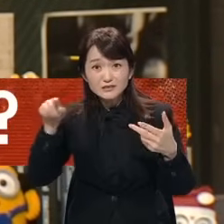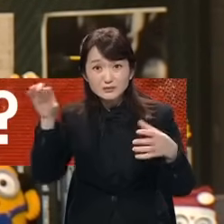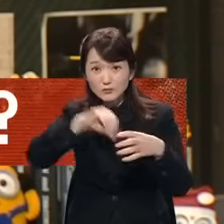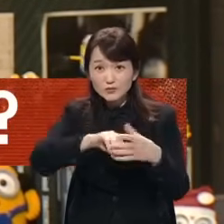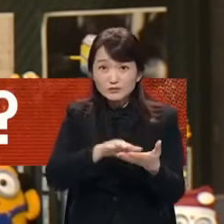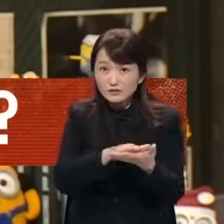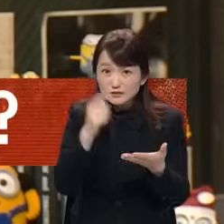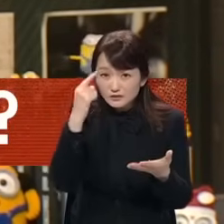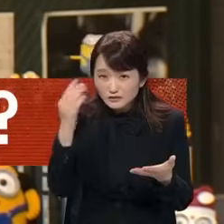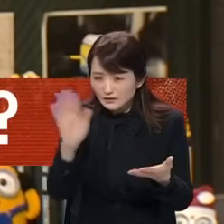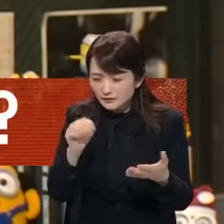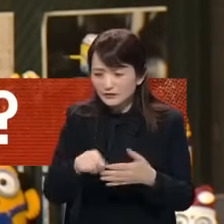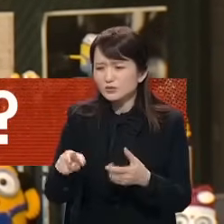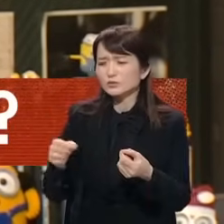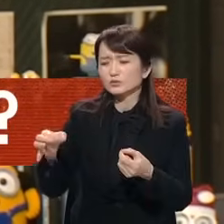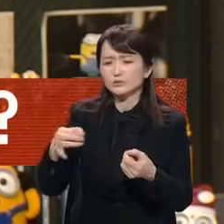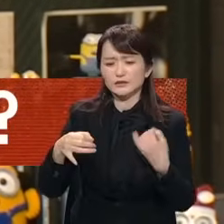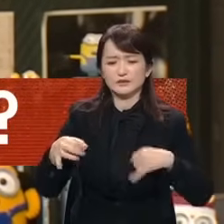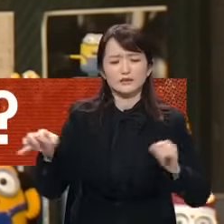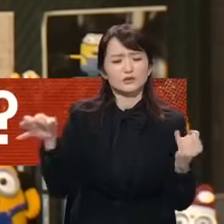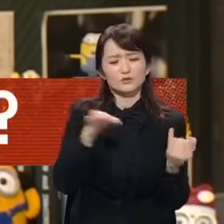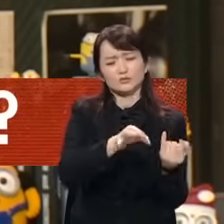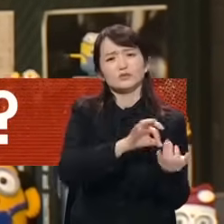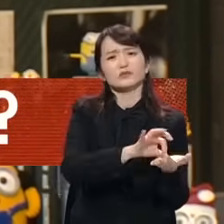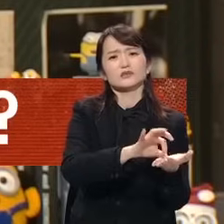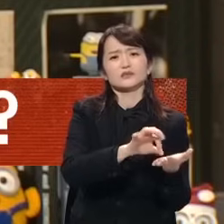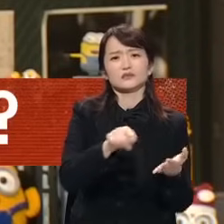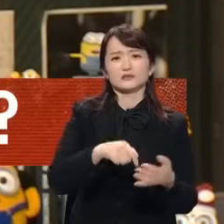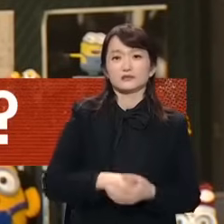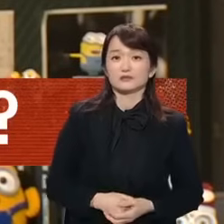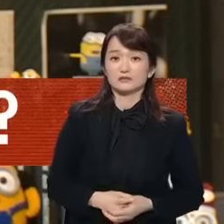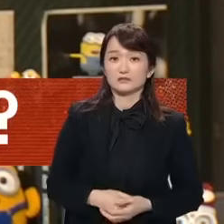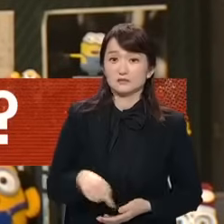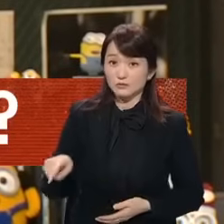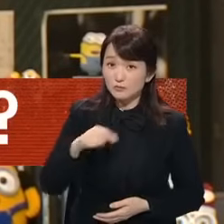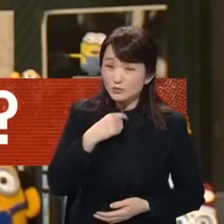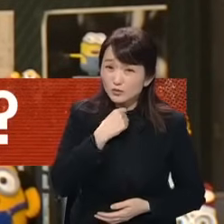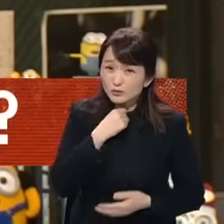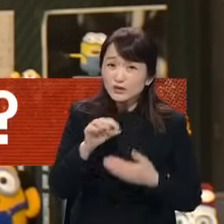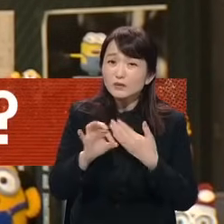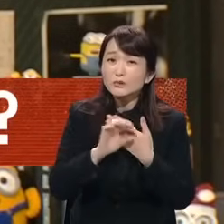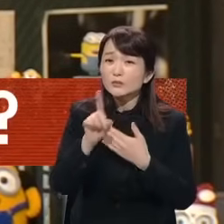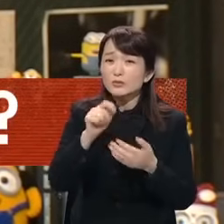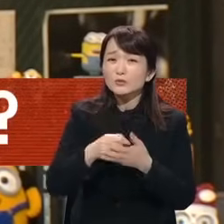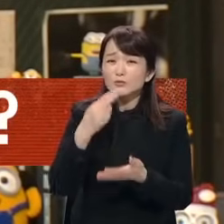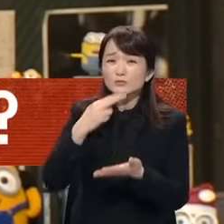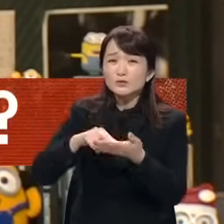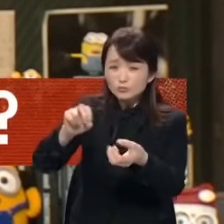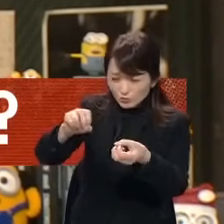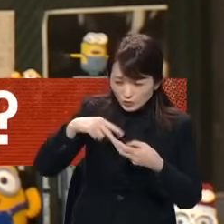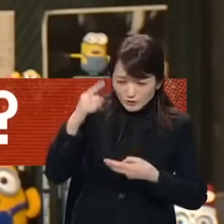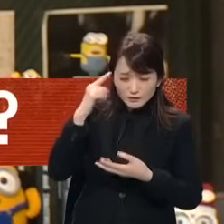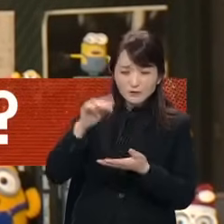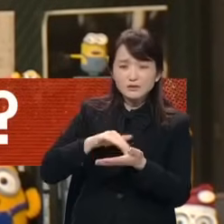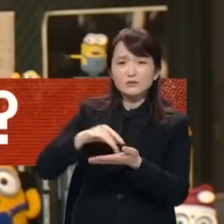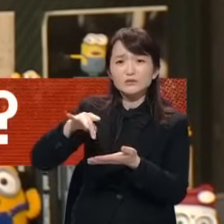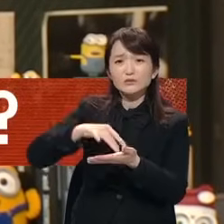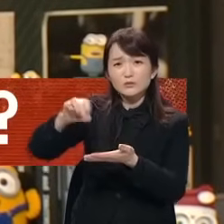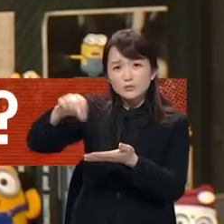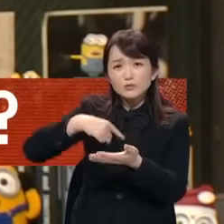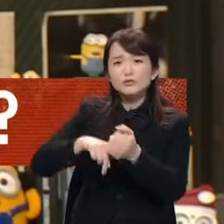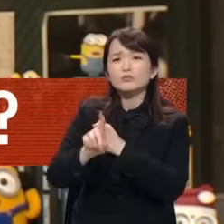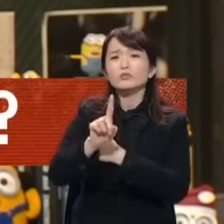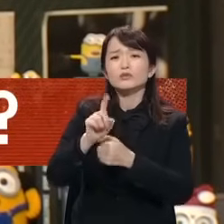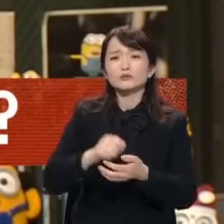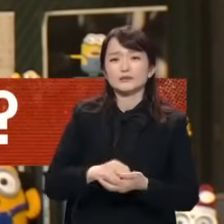아빠 그럴 돈 있으면 딸내미한테 돈 좀 써 진짜 인간도 웃겨 정 그렇게 궁하면 우편으로도 보내든가 모바일 청첩장이 이거 뭐